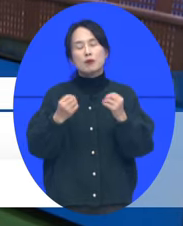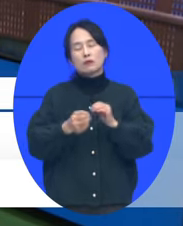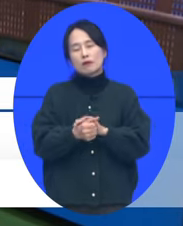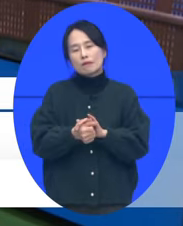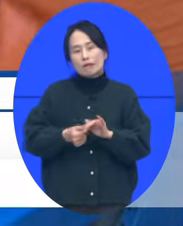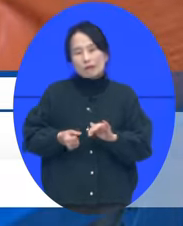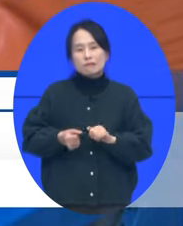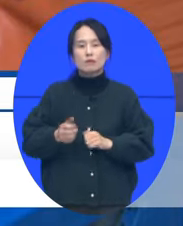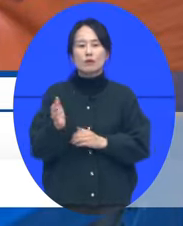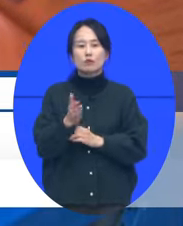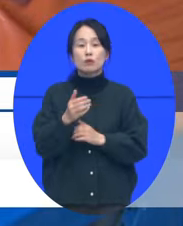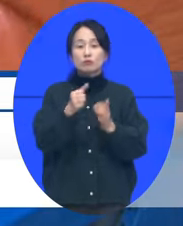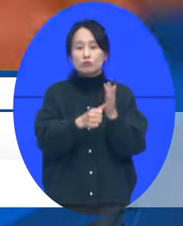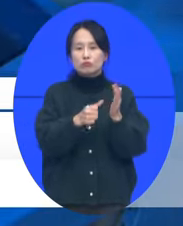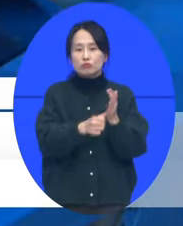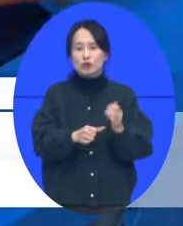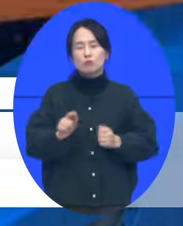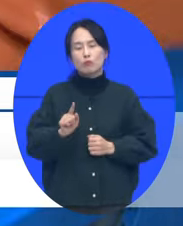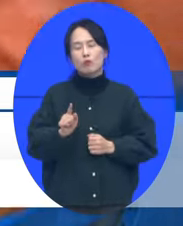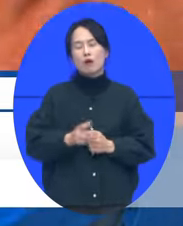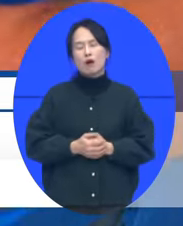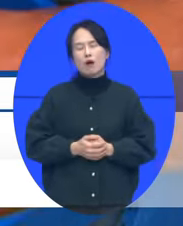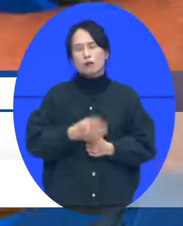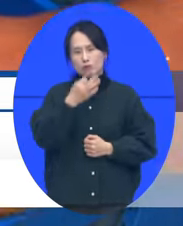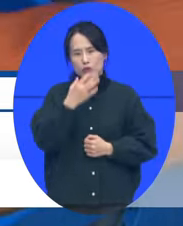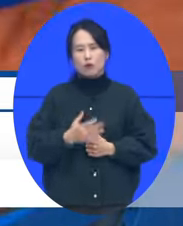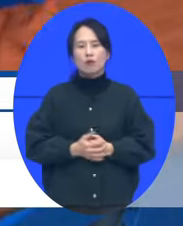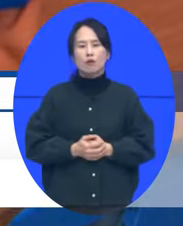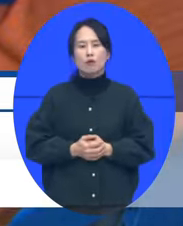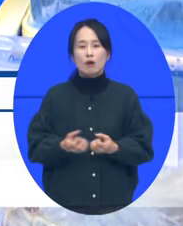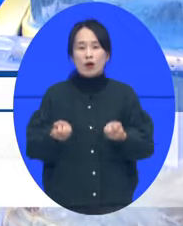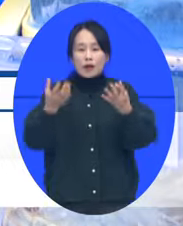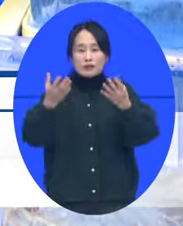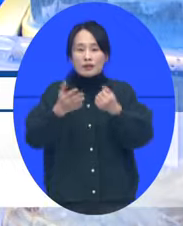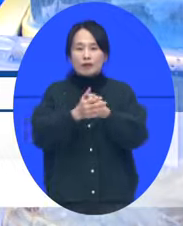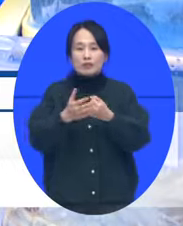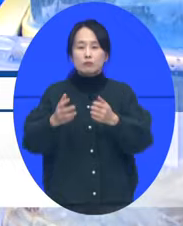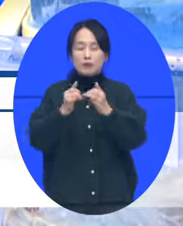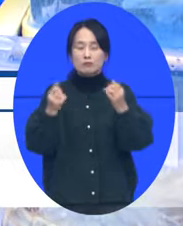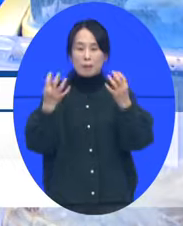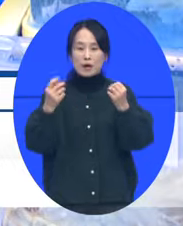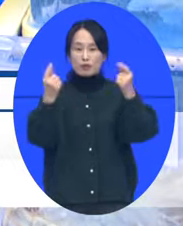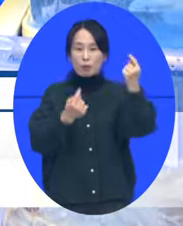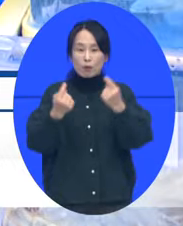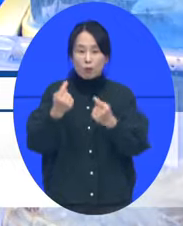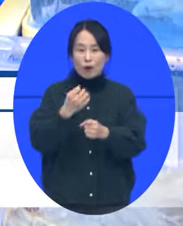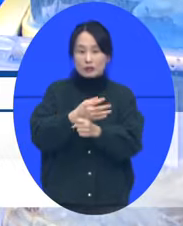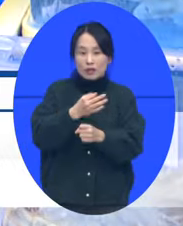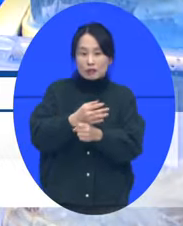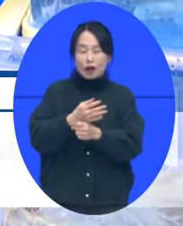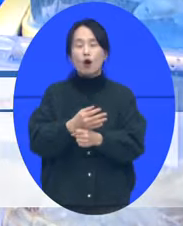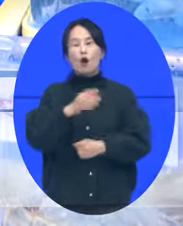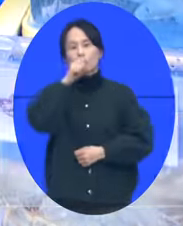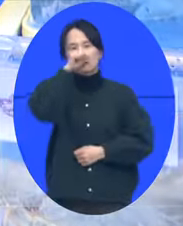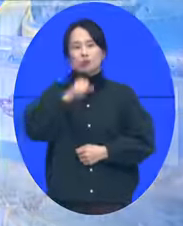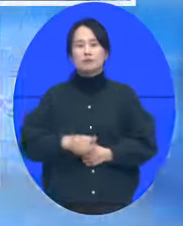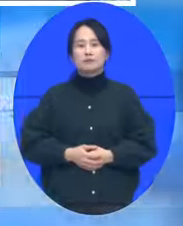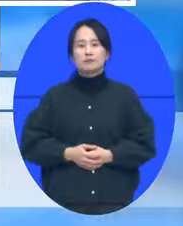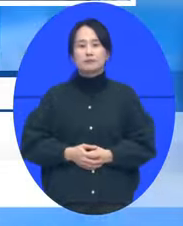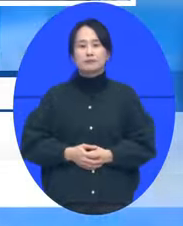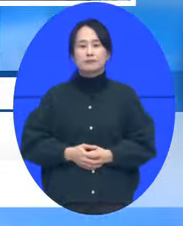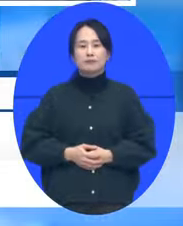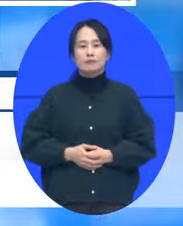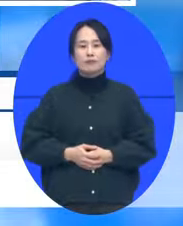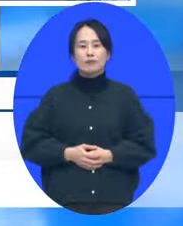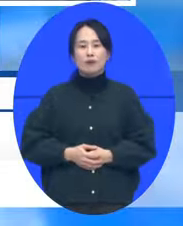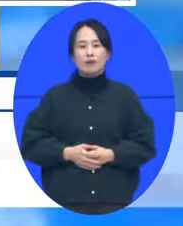저희 수산물 같은 경우에는 좀 타격이 좀 많습니다. 행사를 하다 보니까 사람들이 많이 이용도 해주시고 호응도 좋고.